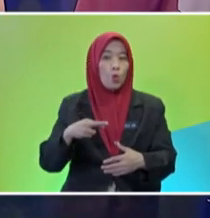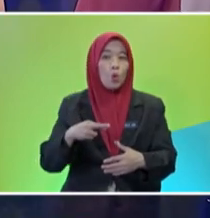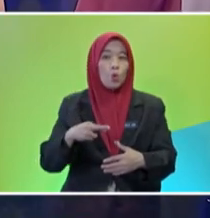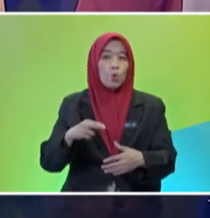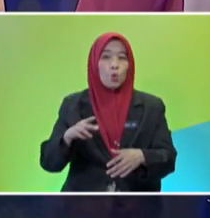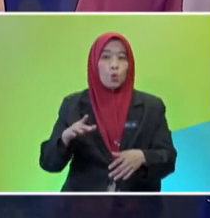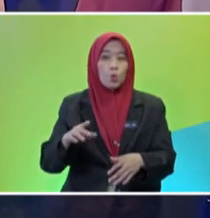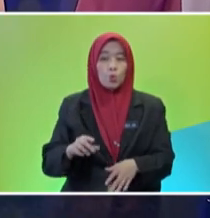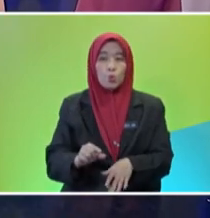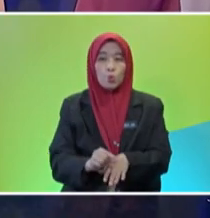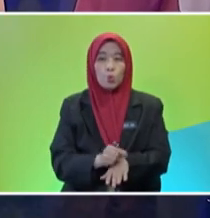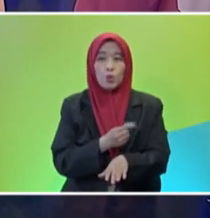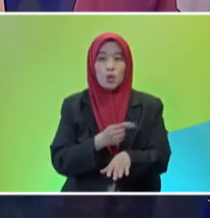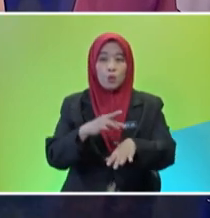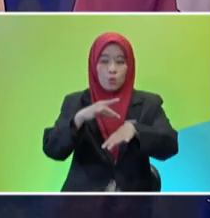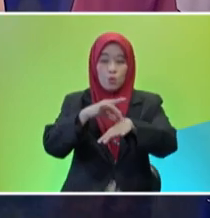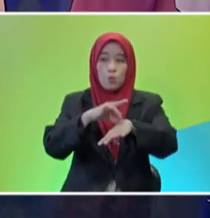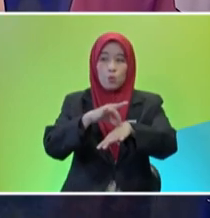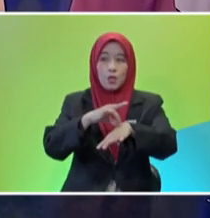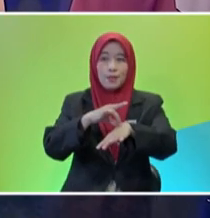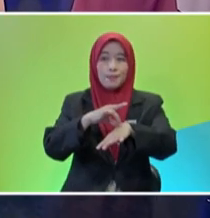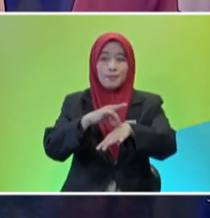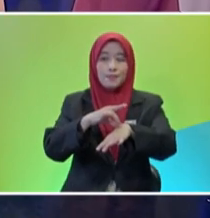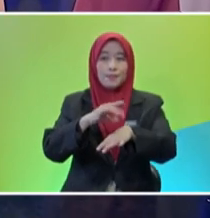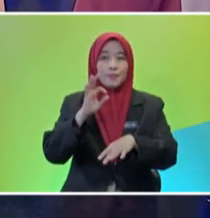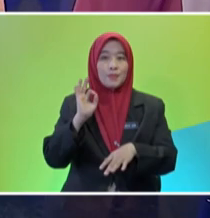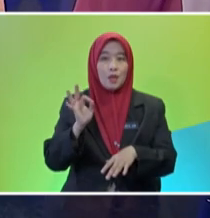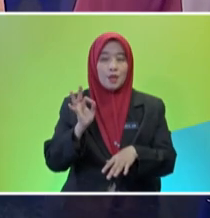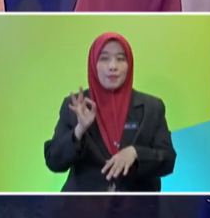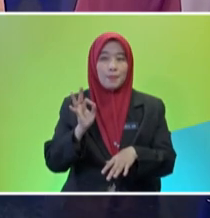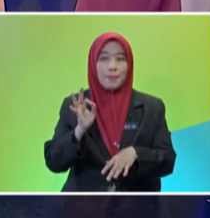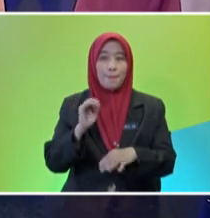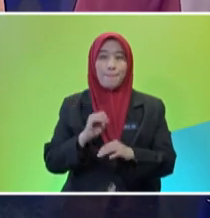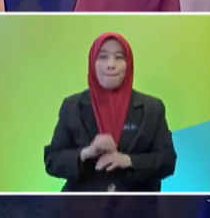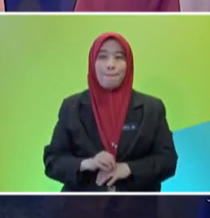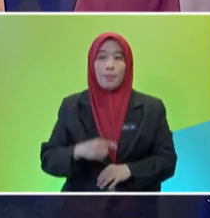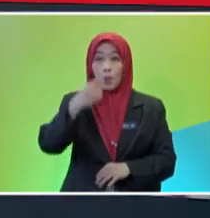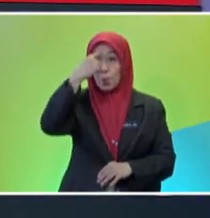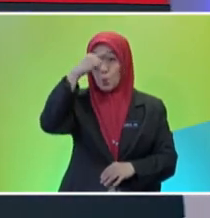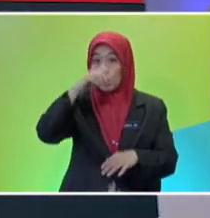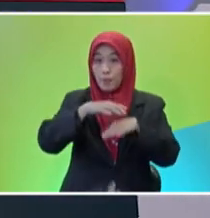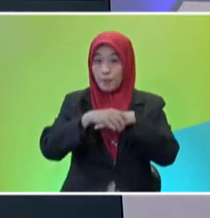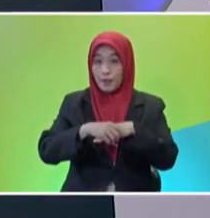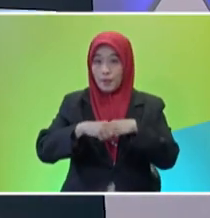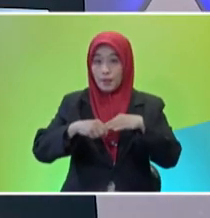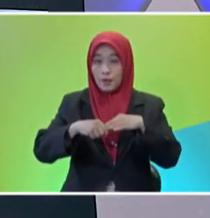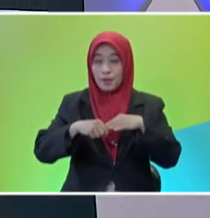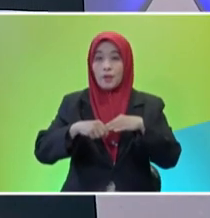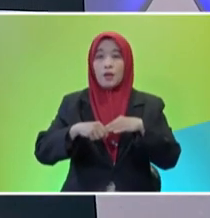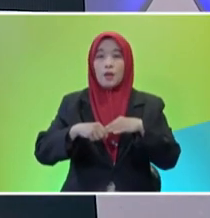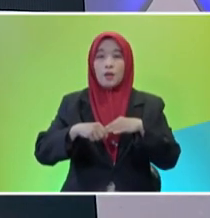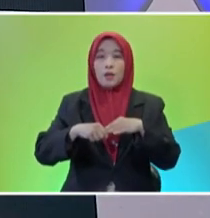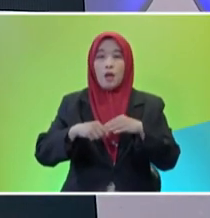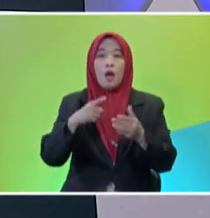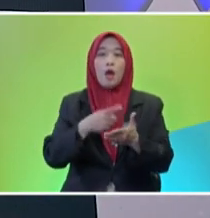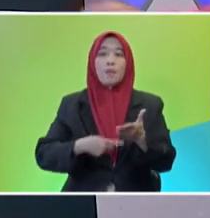kulit. Gunakan kulit. Kulit yang terang ni. Kulit yang menggunakan tangan untuk memegang. Okey. Apa